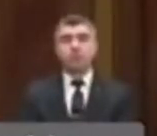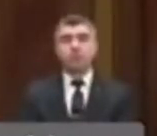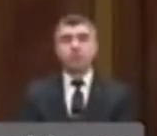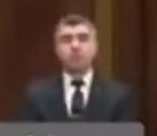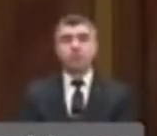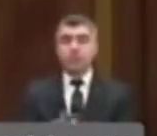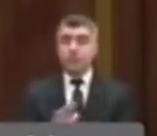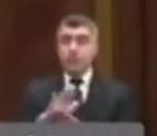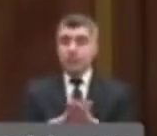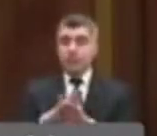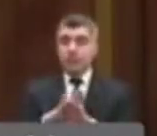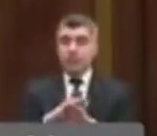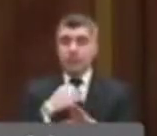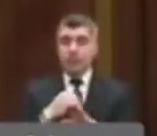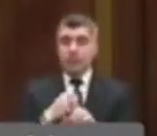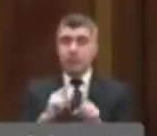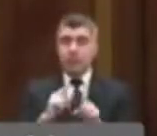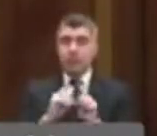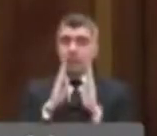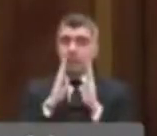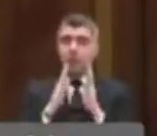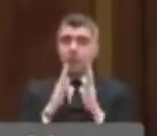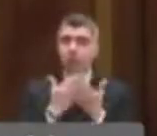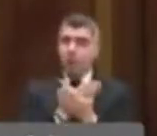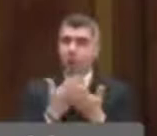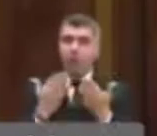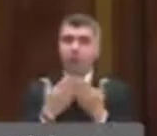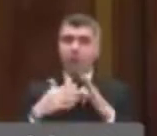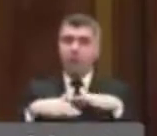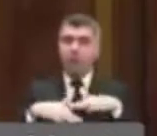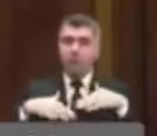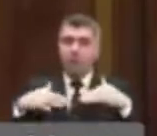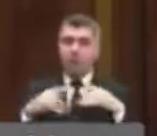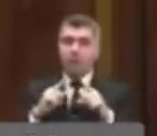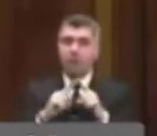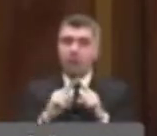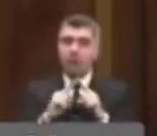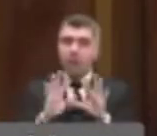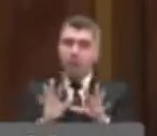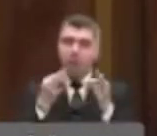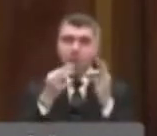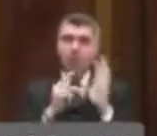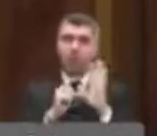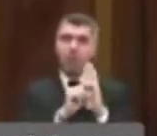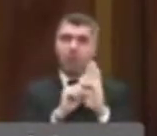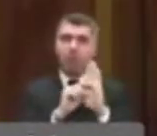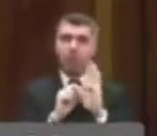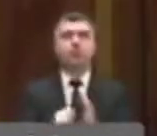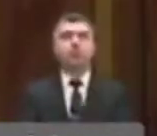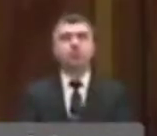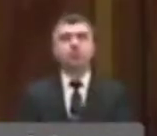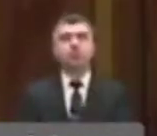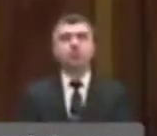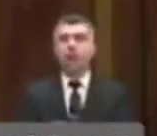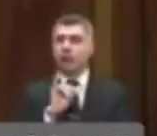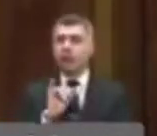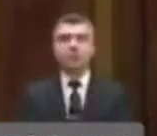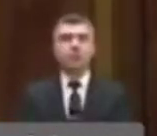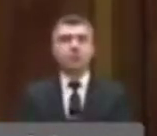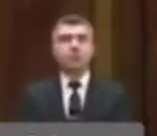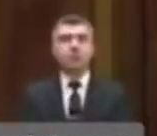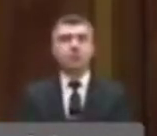سمحتوا نهنيكم السيدات والسادة النواب المحترمين على اختياركم لهذا الموضوع. علاش؟ لأن